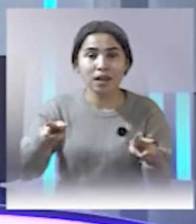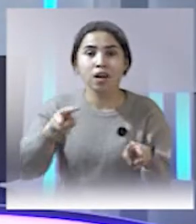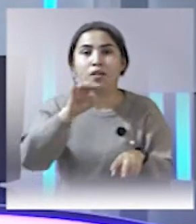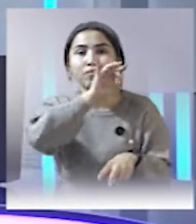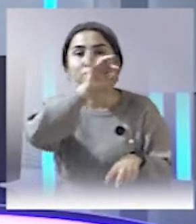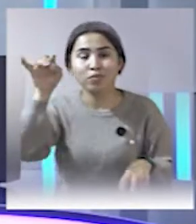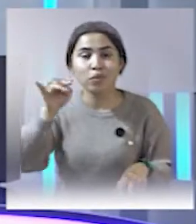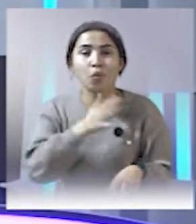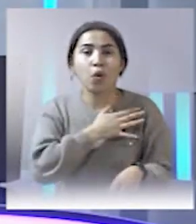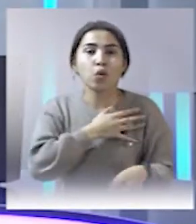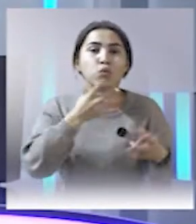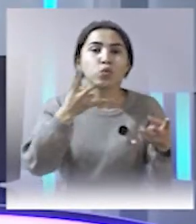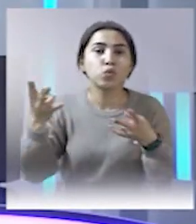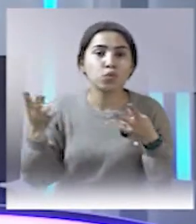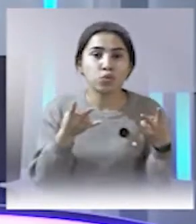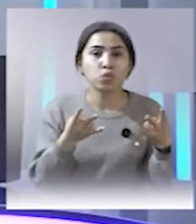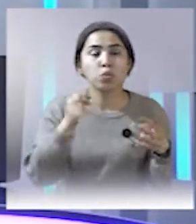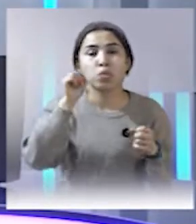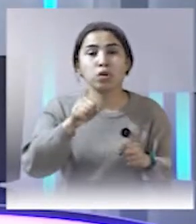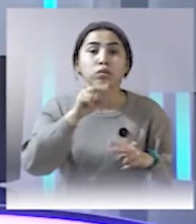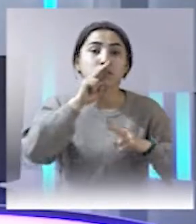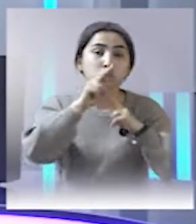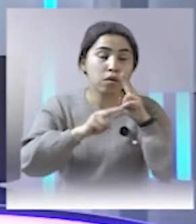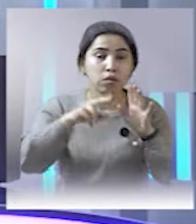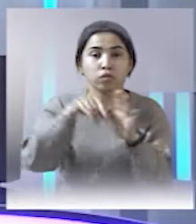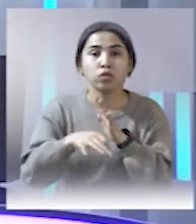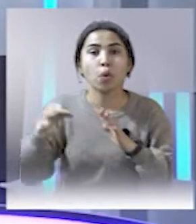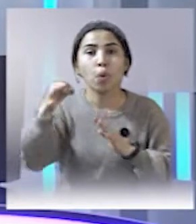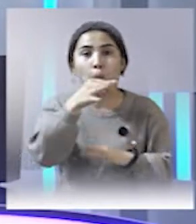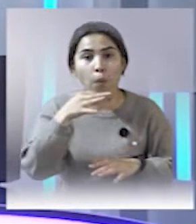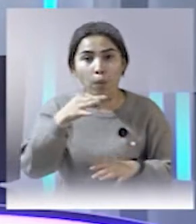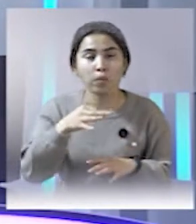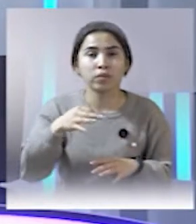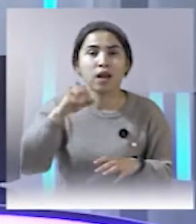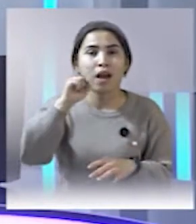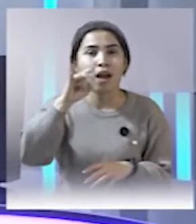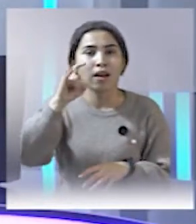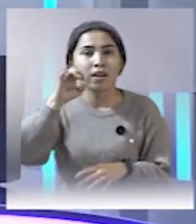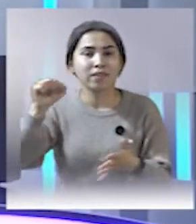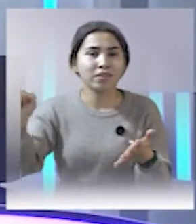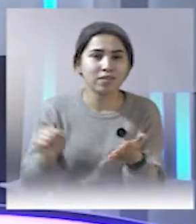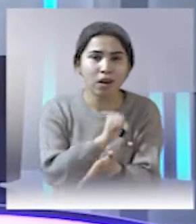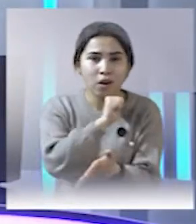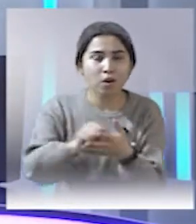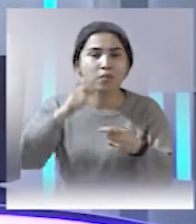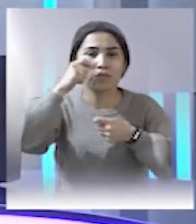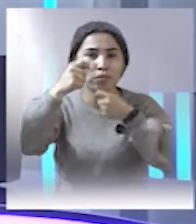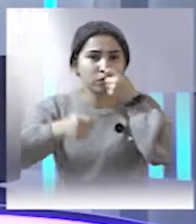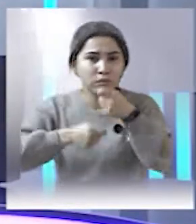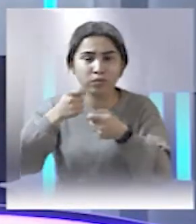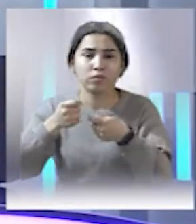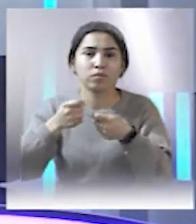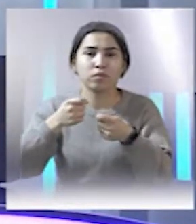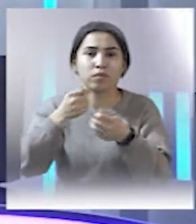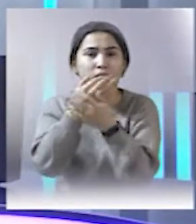арнайы ашылған сайтта сізді қызықтырған келі орынға шағын шолу жасай аласыз. Облыстық мәдениет, архивтер және құжаттама